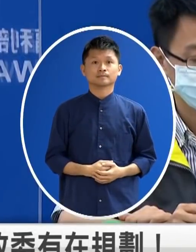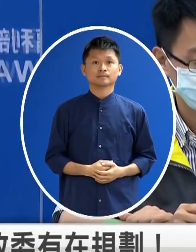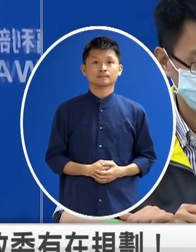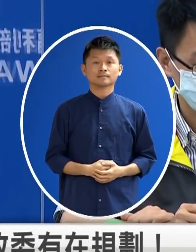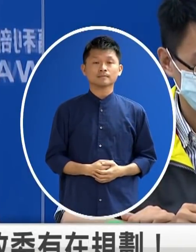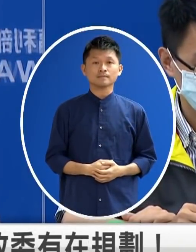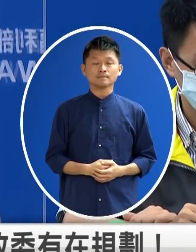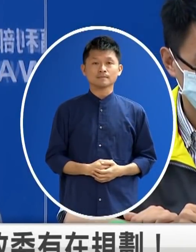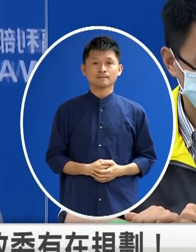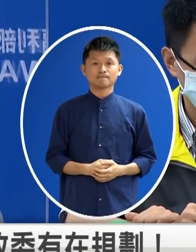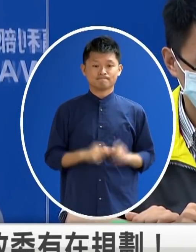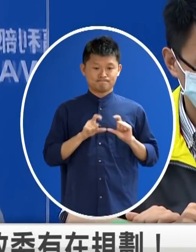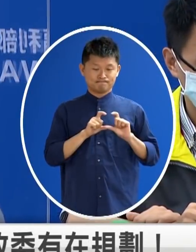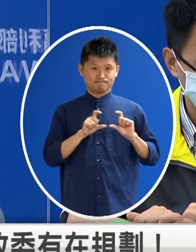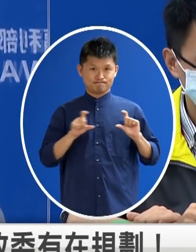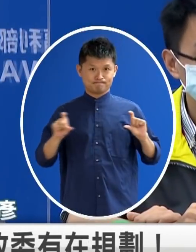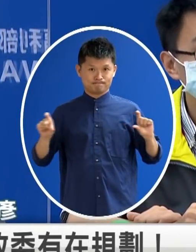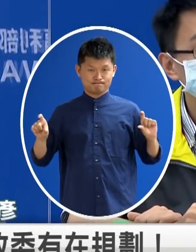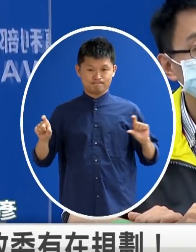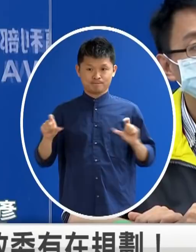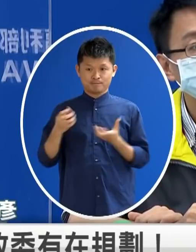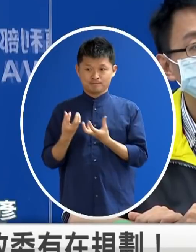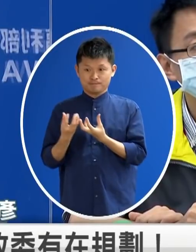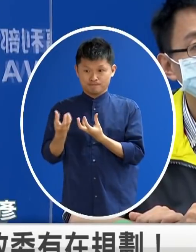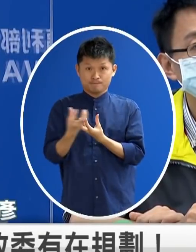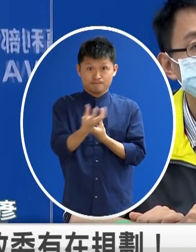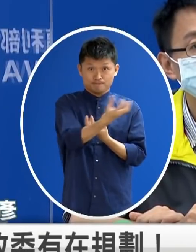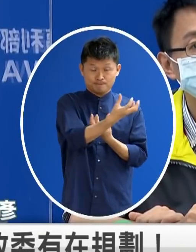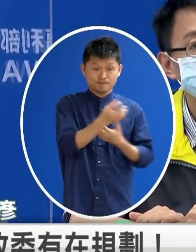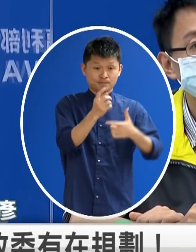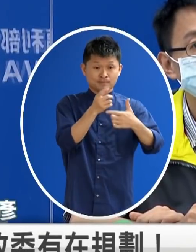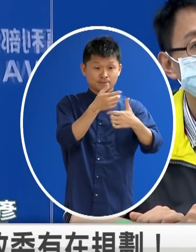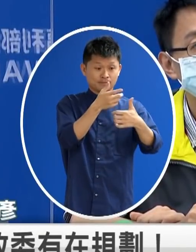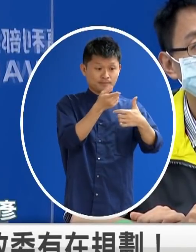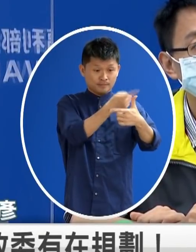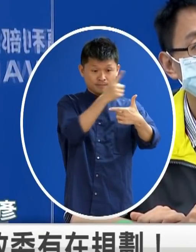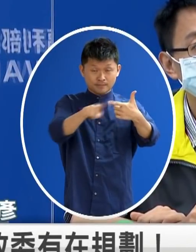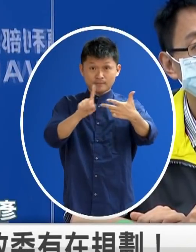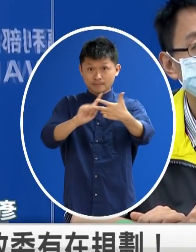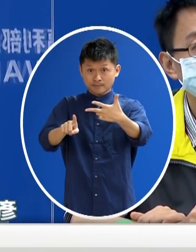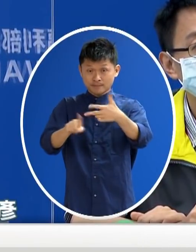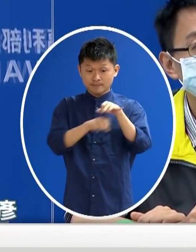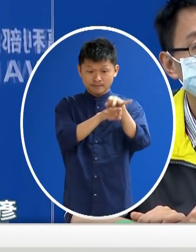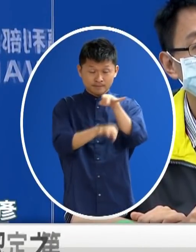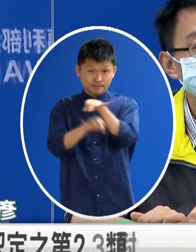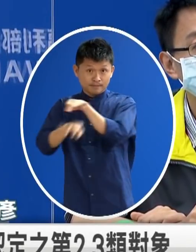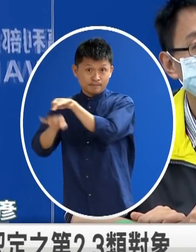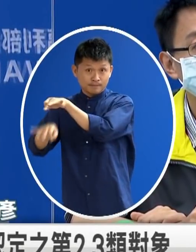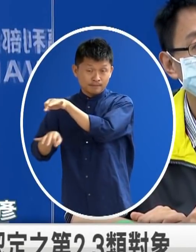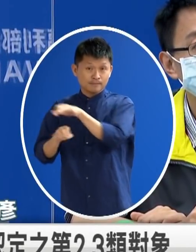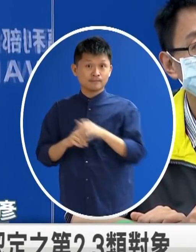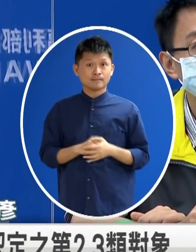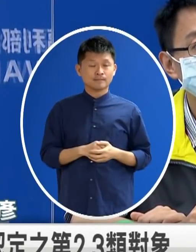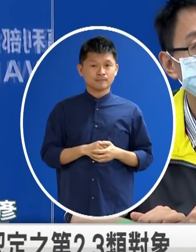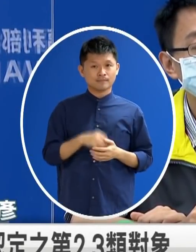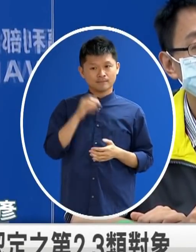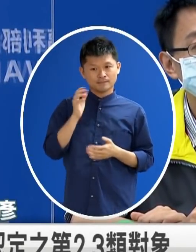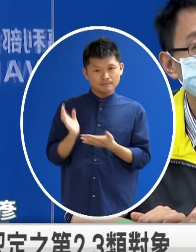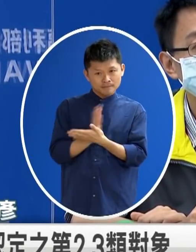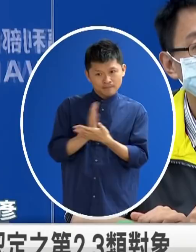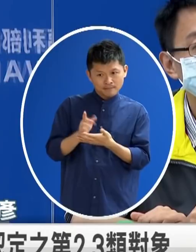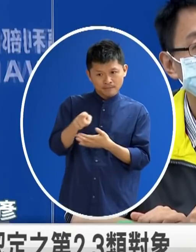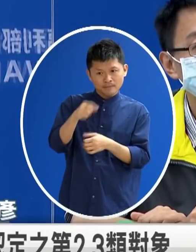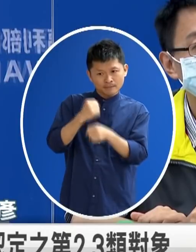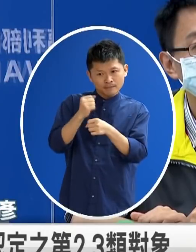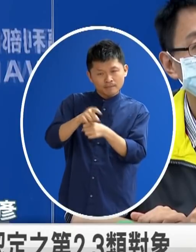我们在分配给各县市的第一类、第二类、第三类的人员，那个都是依照他工作的所